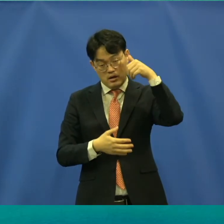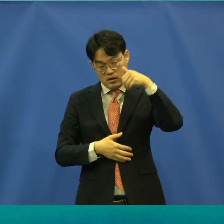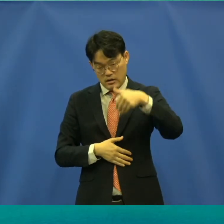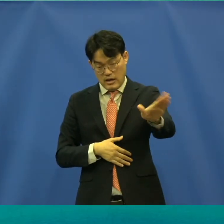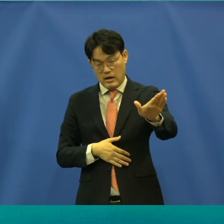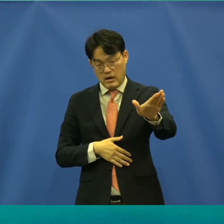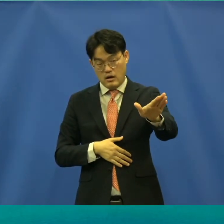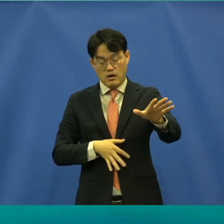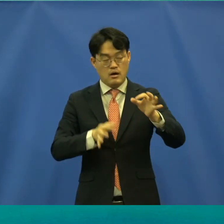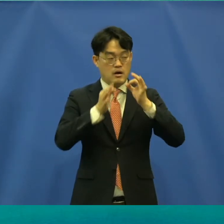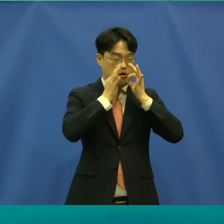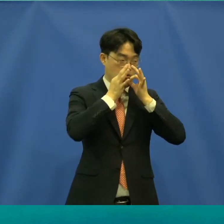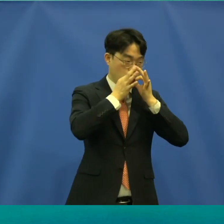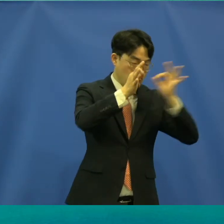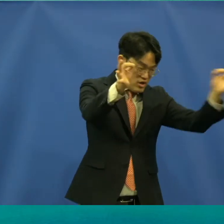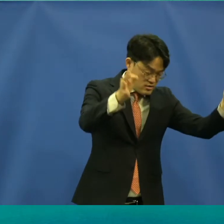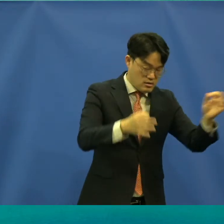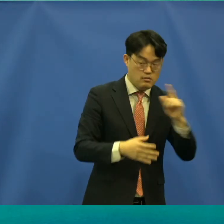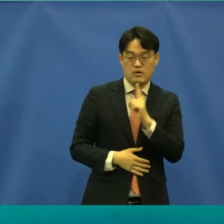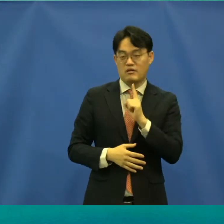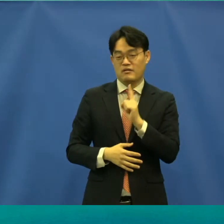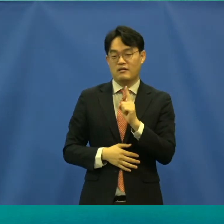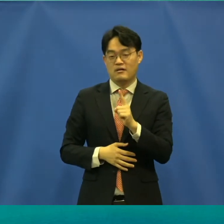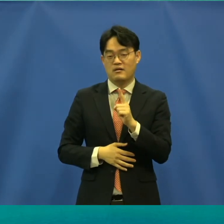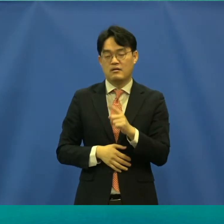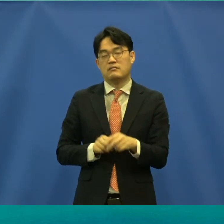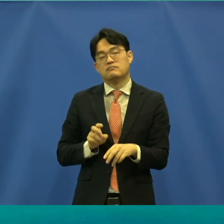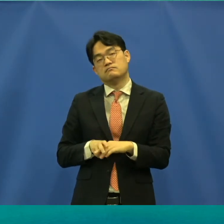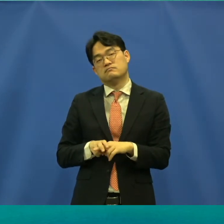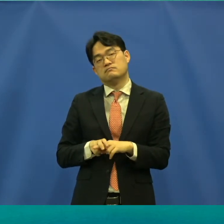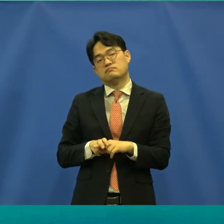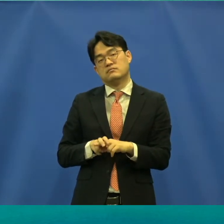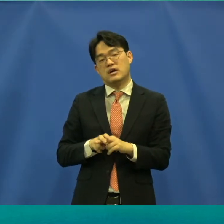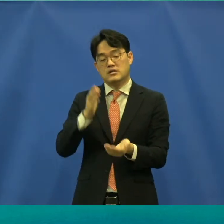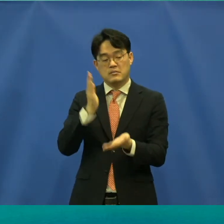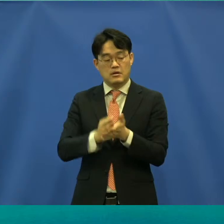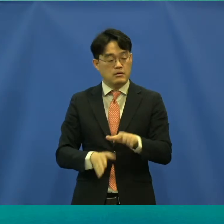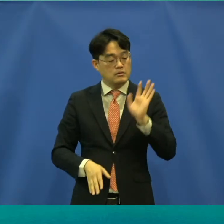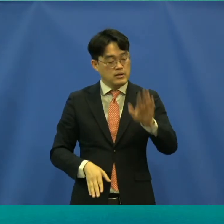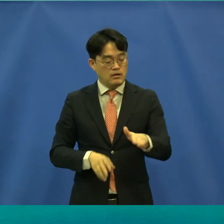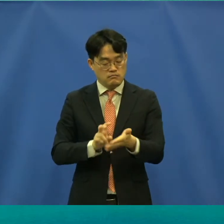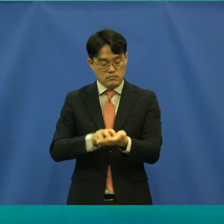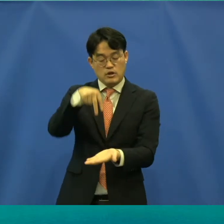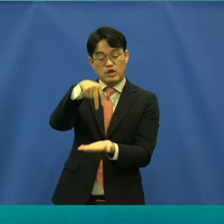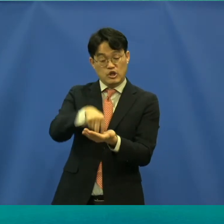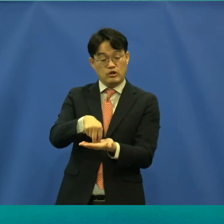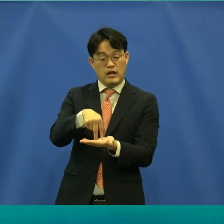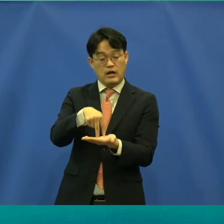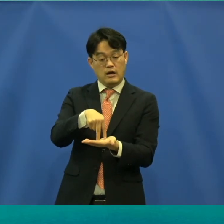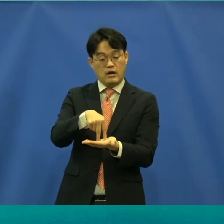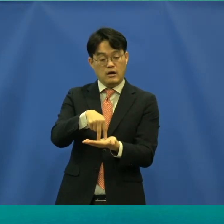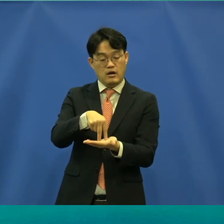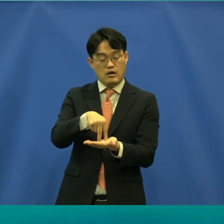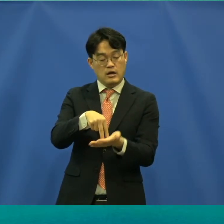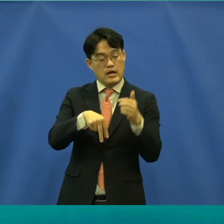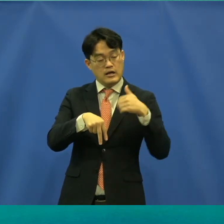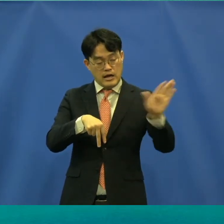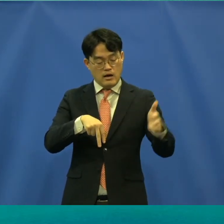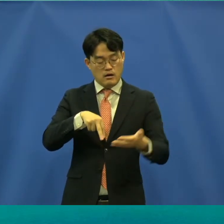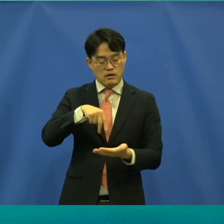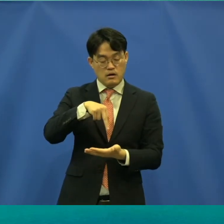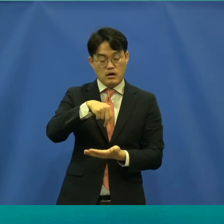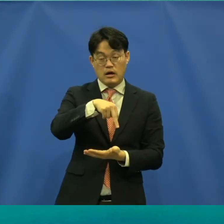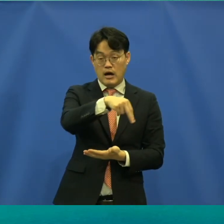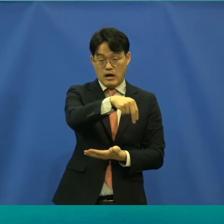얼마나 쉬워요, 여러분. 일어나, 일어나, 일어나, 일어나. 너가 있는 자리에서 일어나. 주저앉아 있지